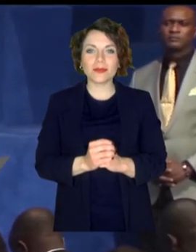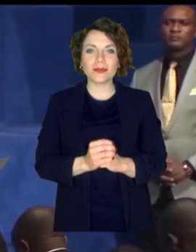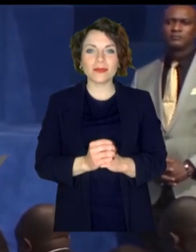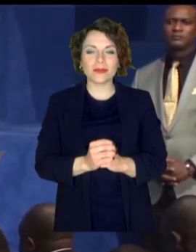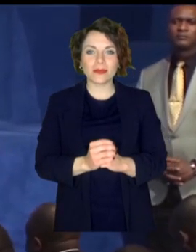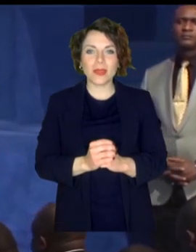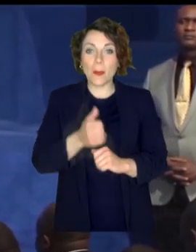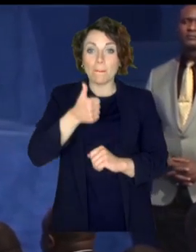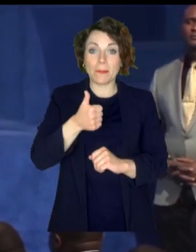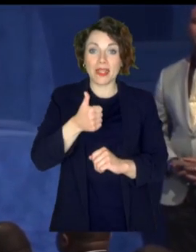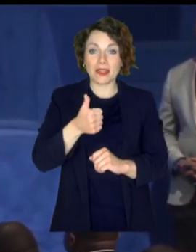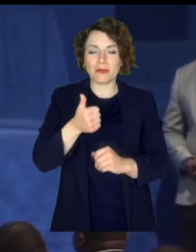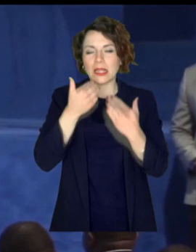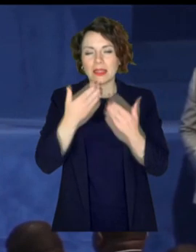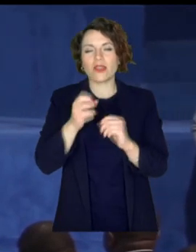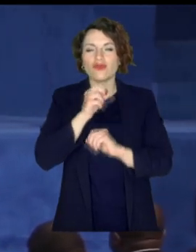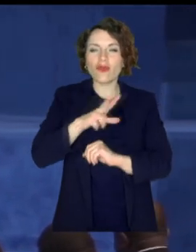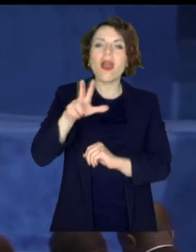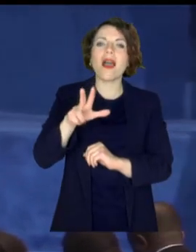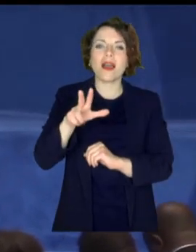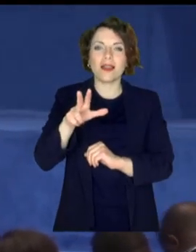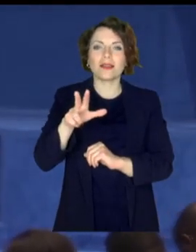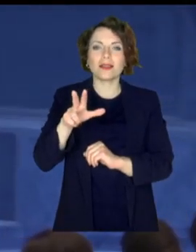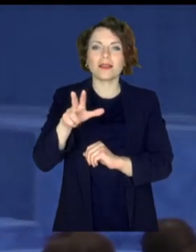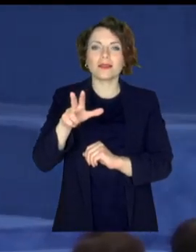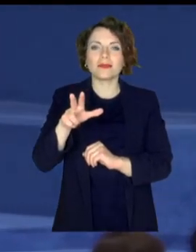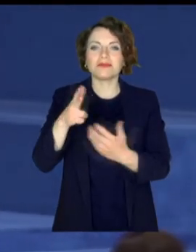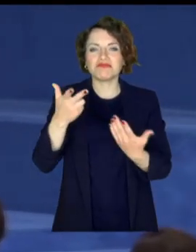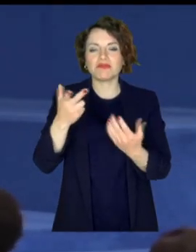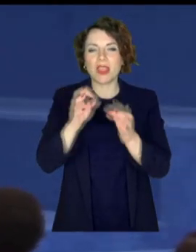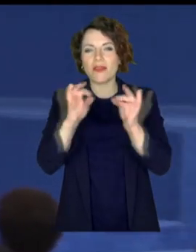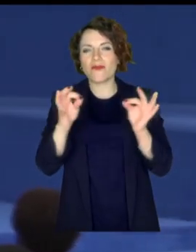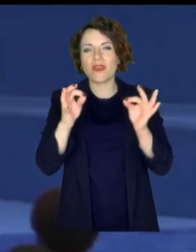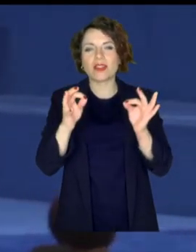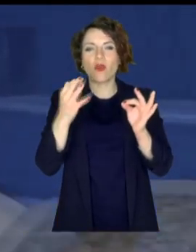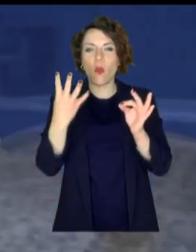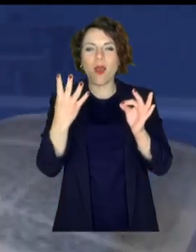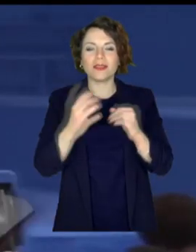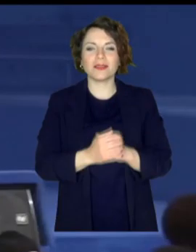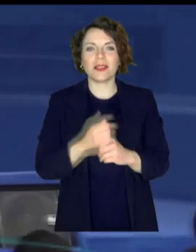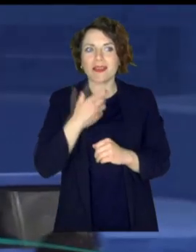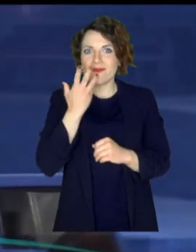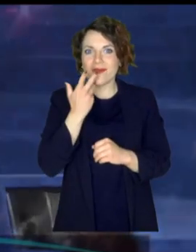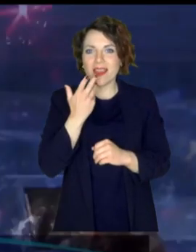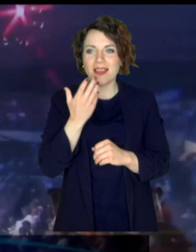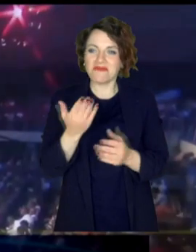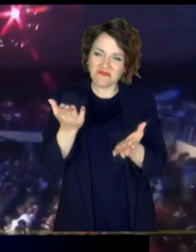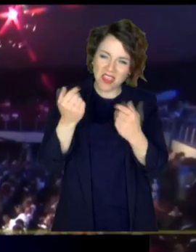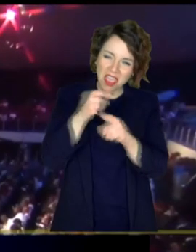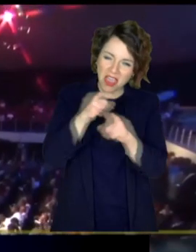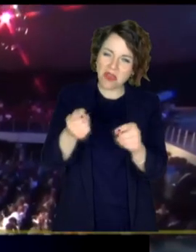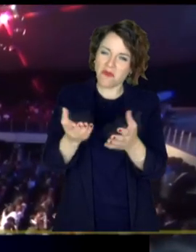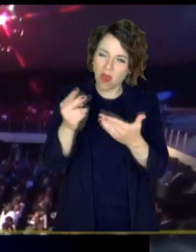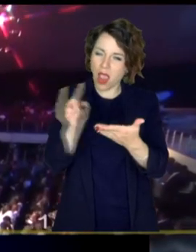Prima epistola di San Giovanni, capitolo 5, leggiamo il versetto 4. Quanto mi piace. Leggetelo voi, 1, 2, 3,